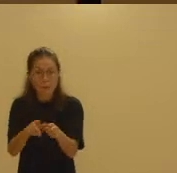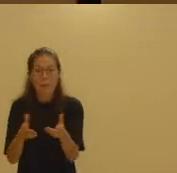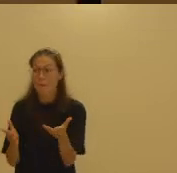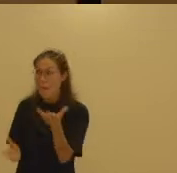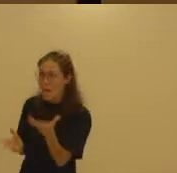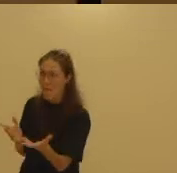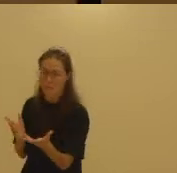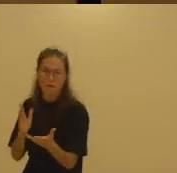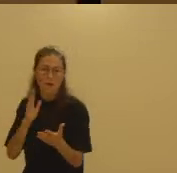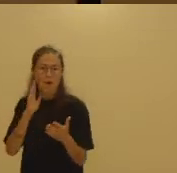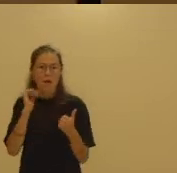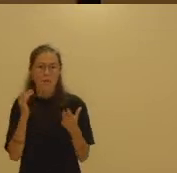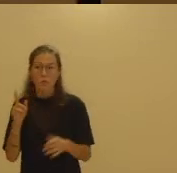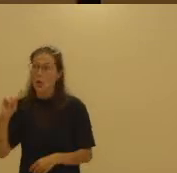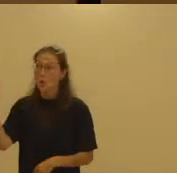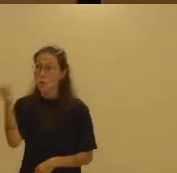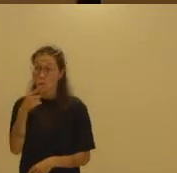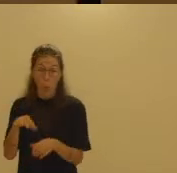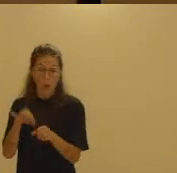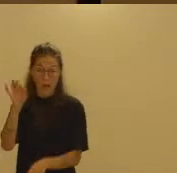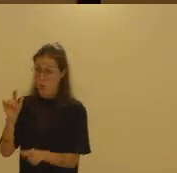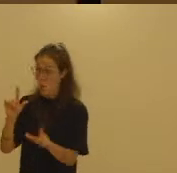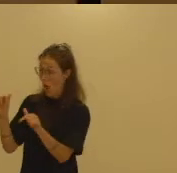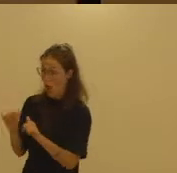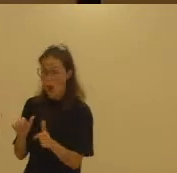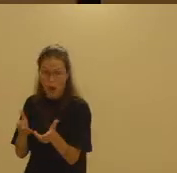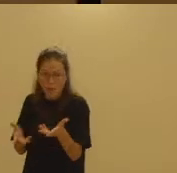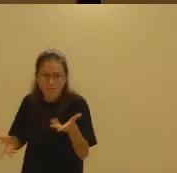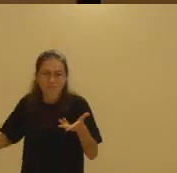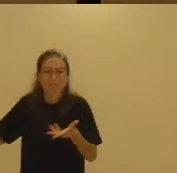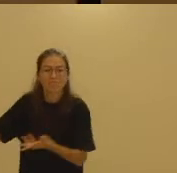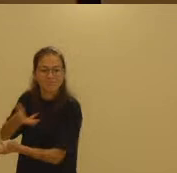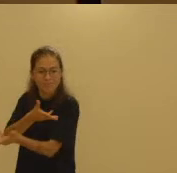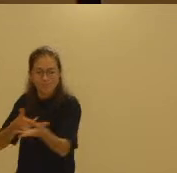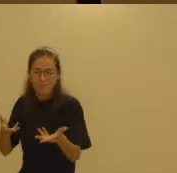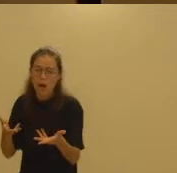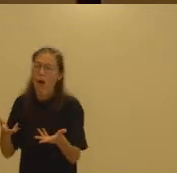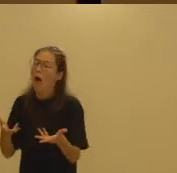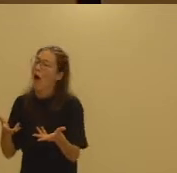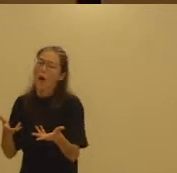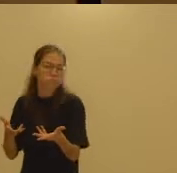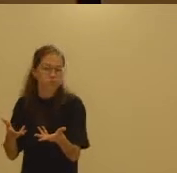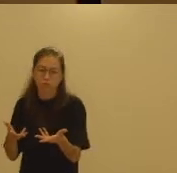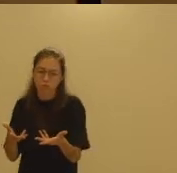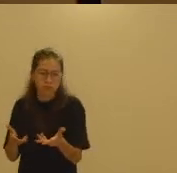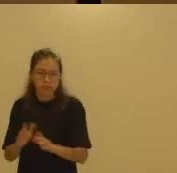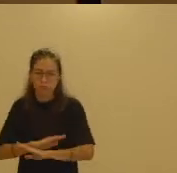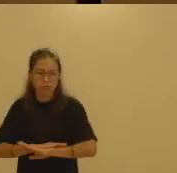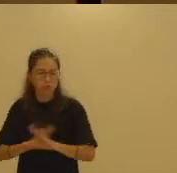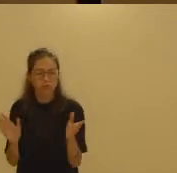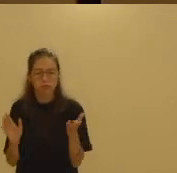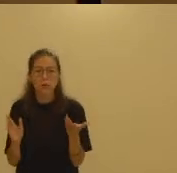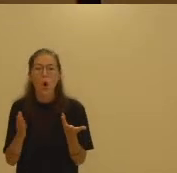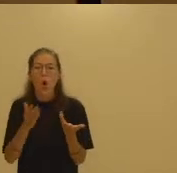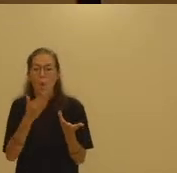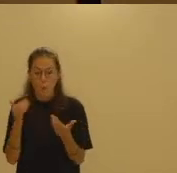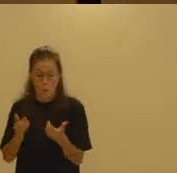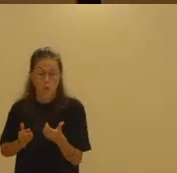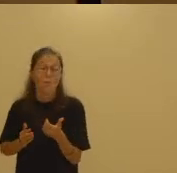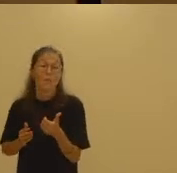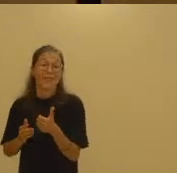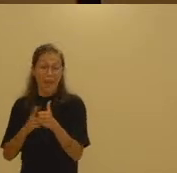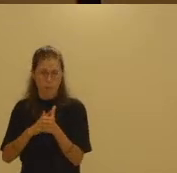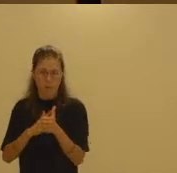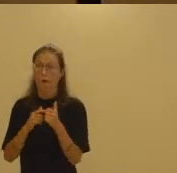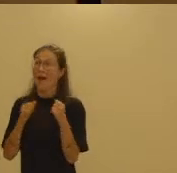l'avis de tous les conseillers présents, de tous les élus communautaires présents, on a dit, bon, ben, on va se mettre d'accord une